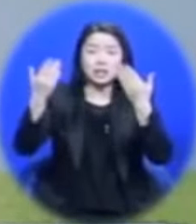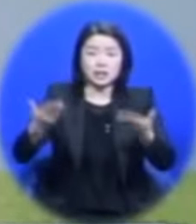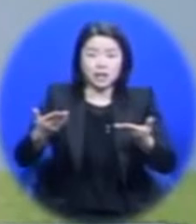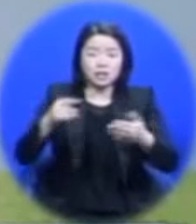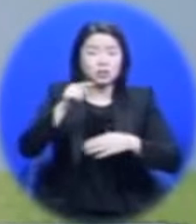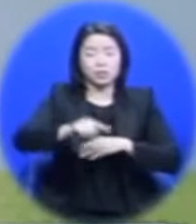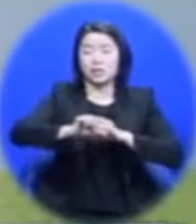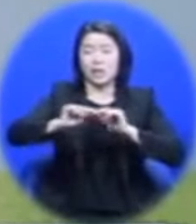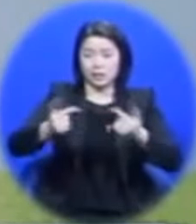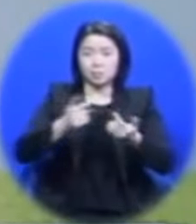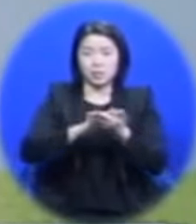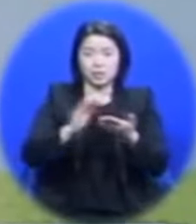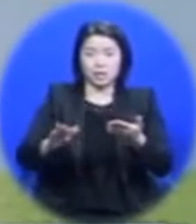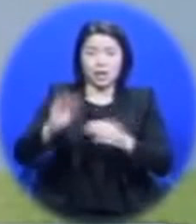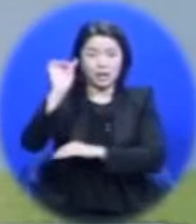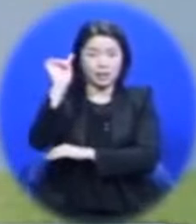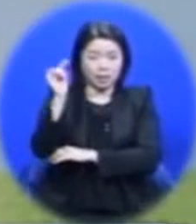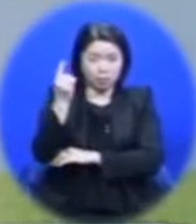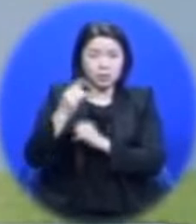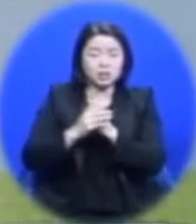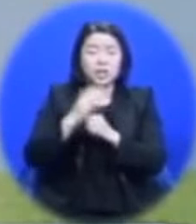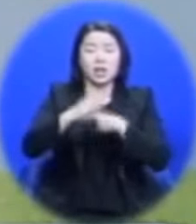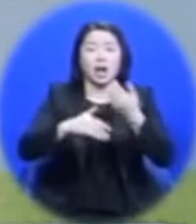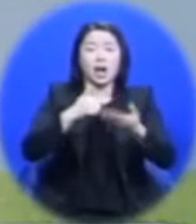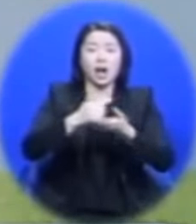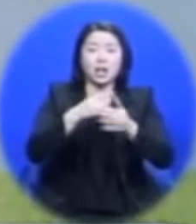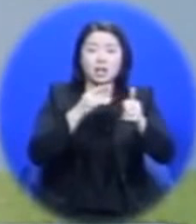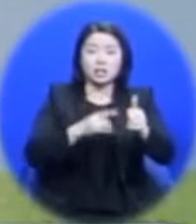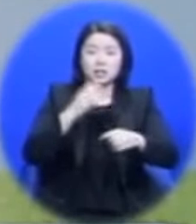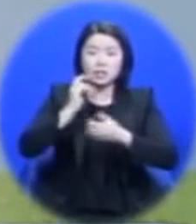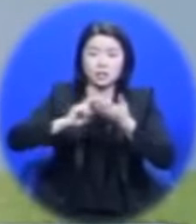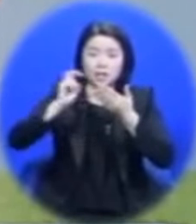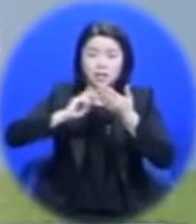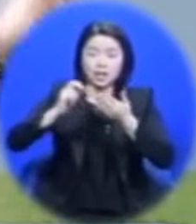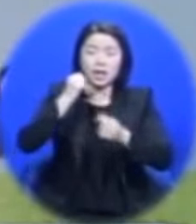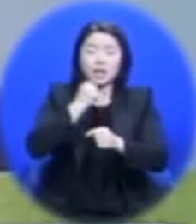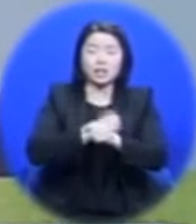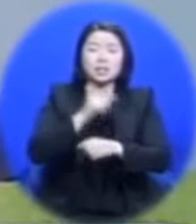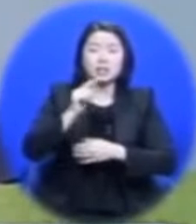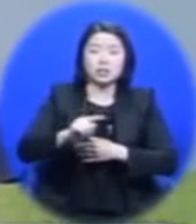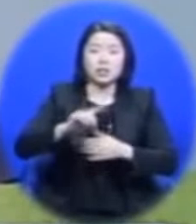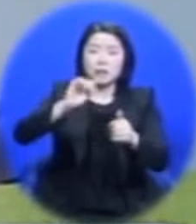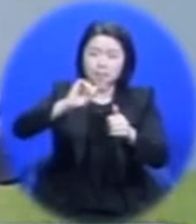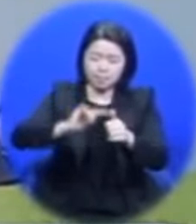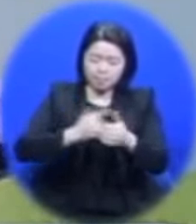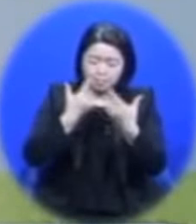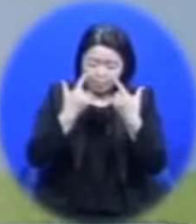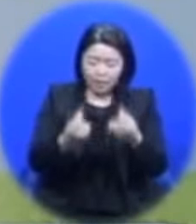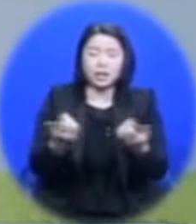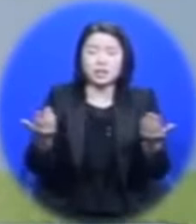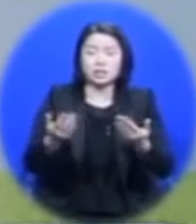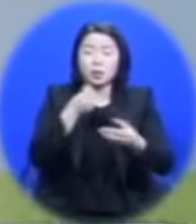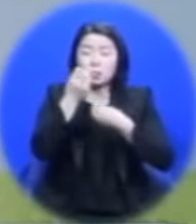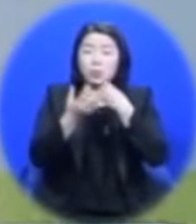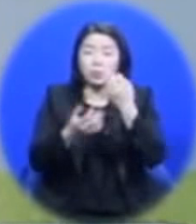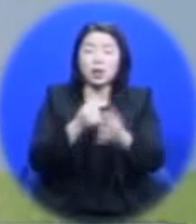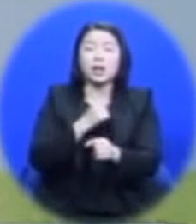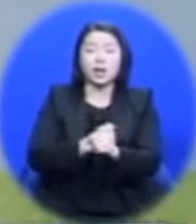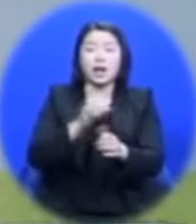아닙니다. 다윗이 하나님께 찬양하는 것이 우리에게 마땅한 일입니다라고 이렇게